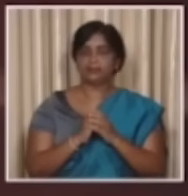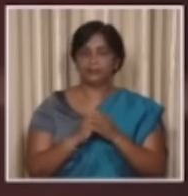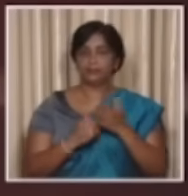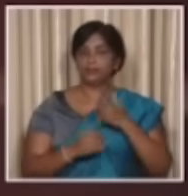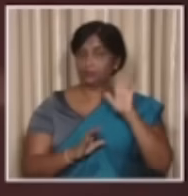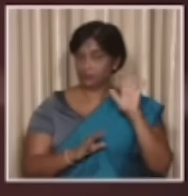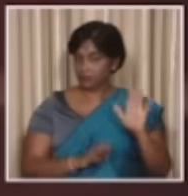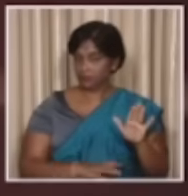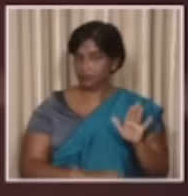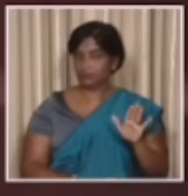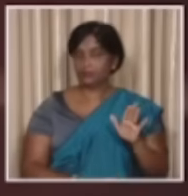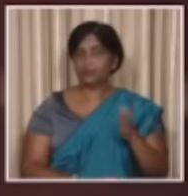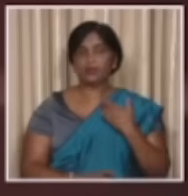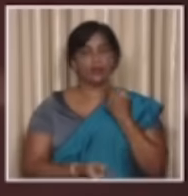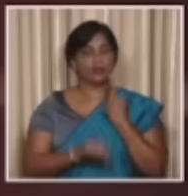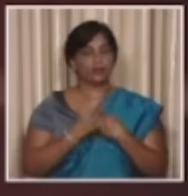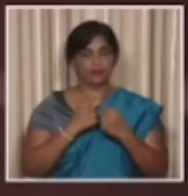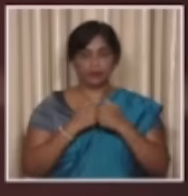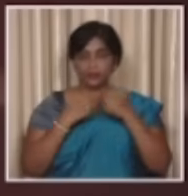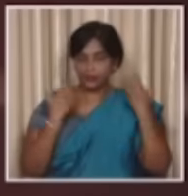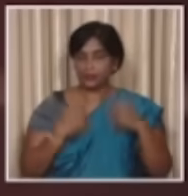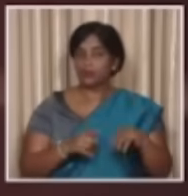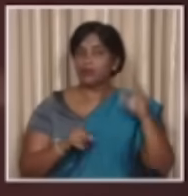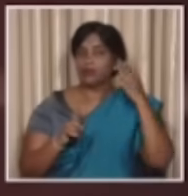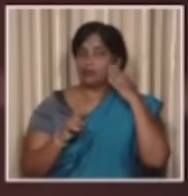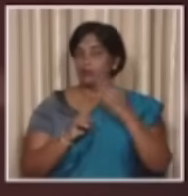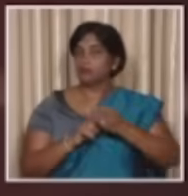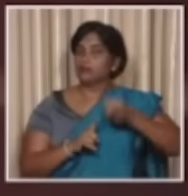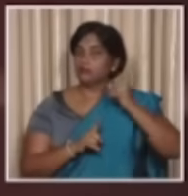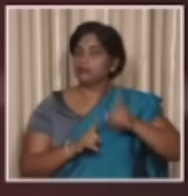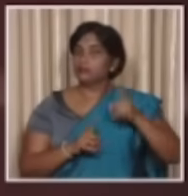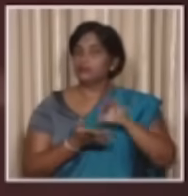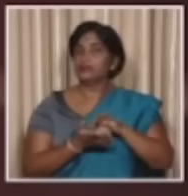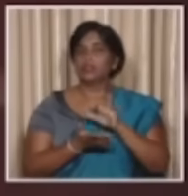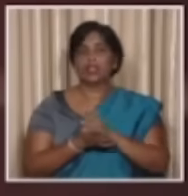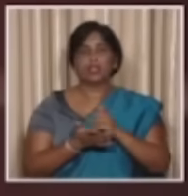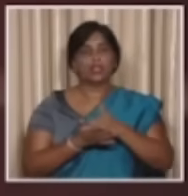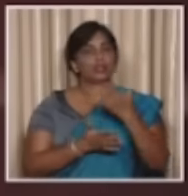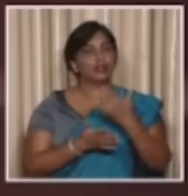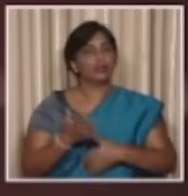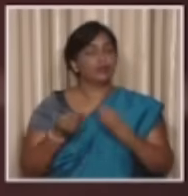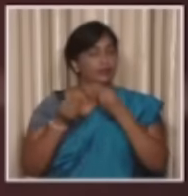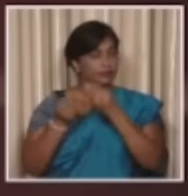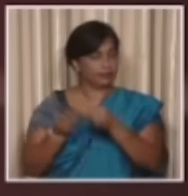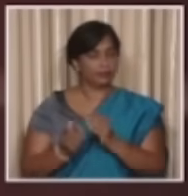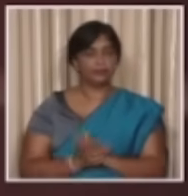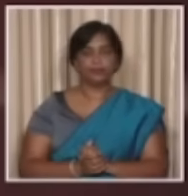මගින් පරීක්ෂණයක් කරලා ඒ පිළිබඳව නිර්දේශ සහිත වාර්තාවක් ලබා දීලා තිබෙනවා.